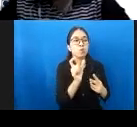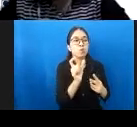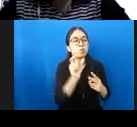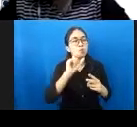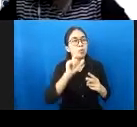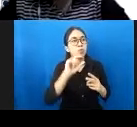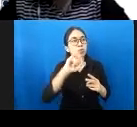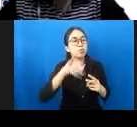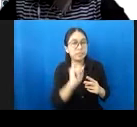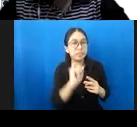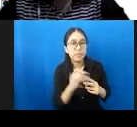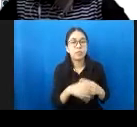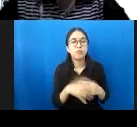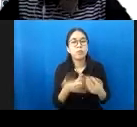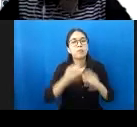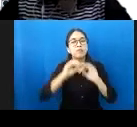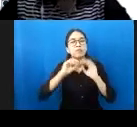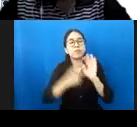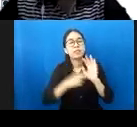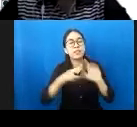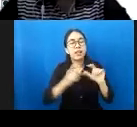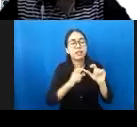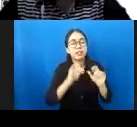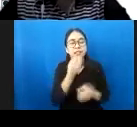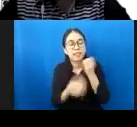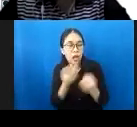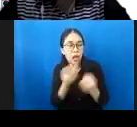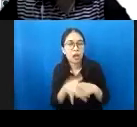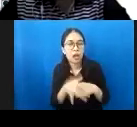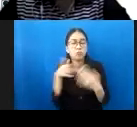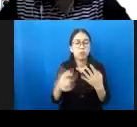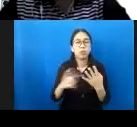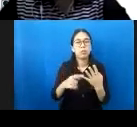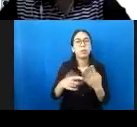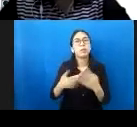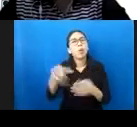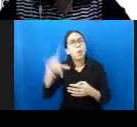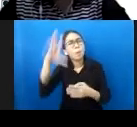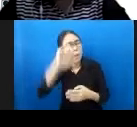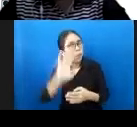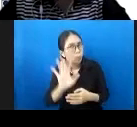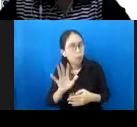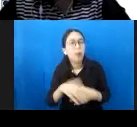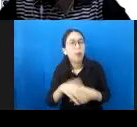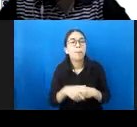dan kita cek apakah sudah mengerti atau tidak. Dan yang terakhir adalah kami memaparkan tentang pengisian